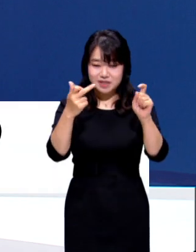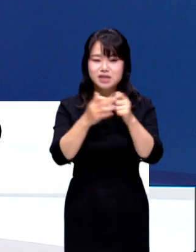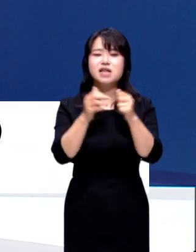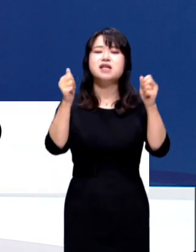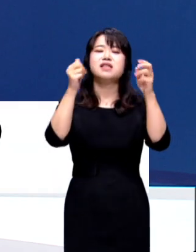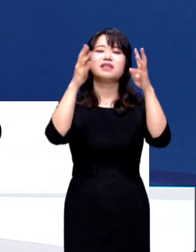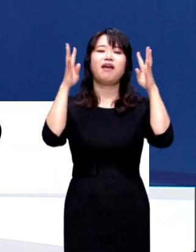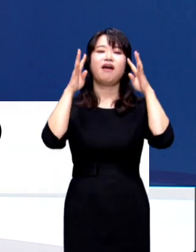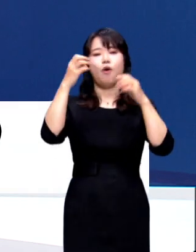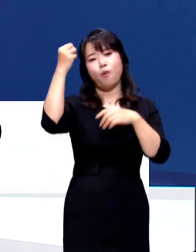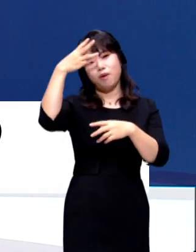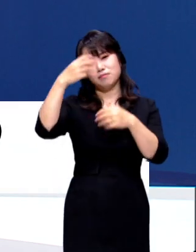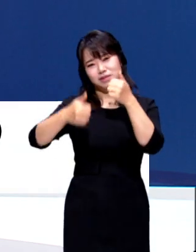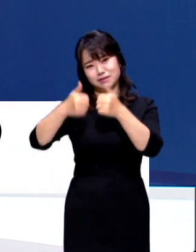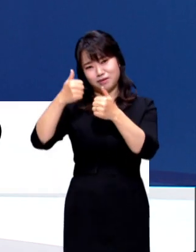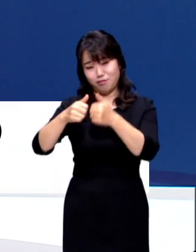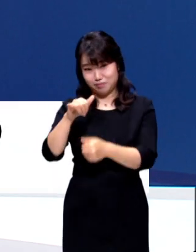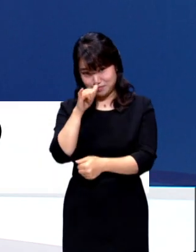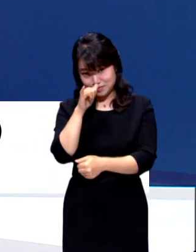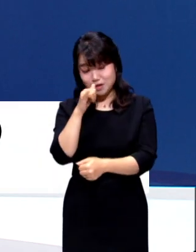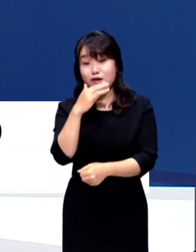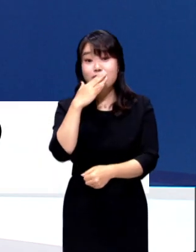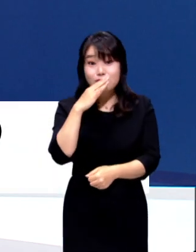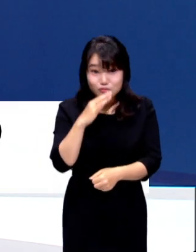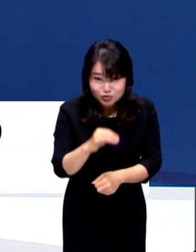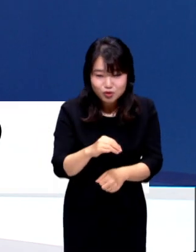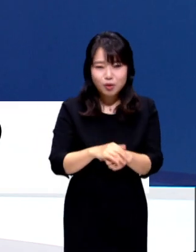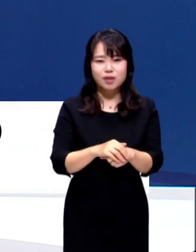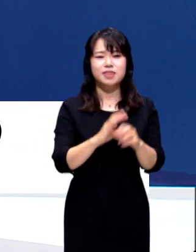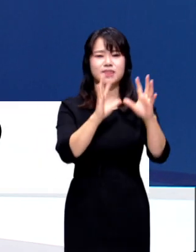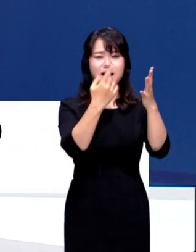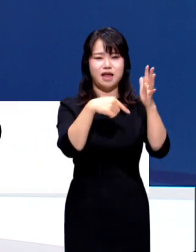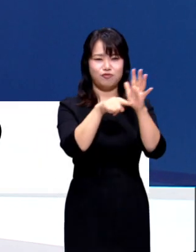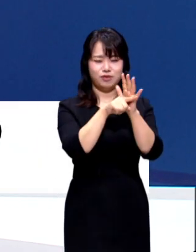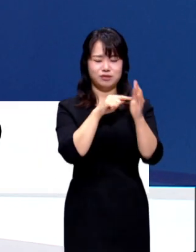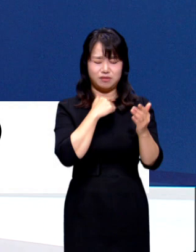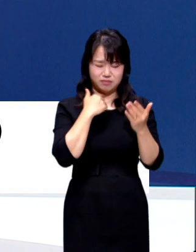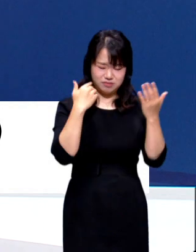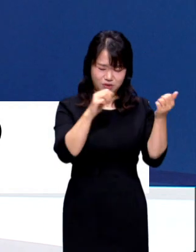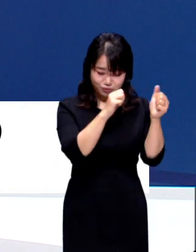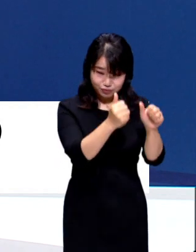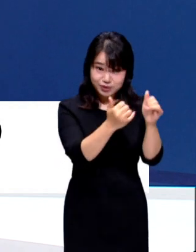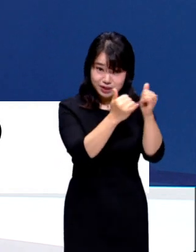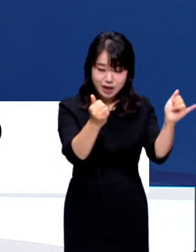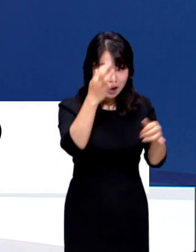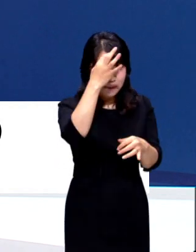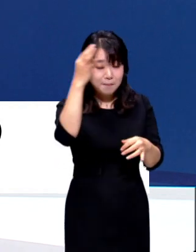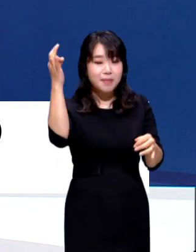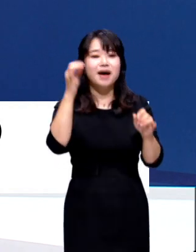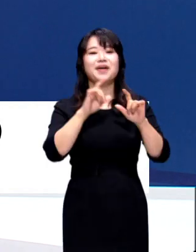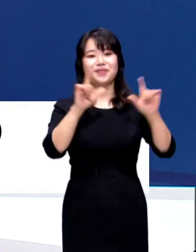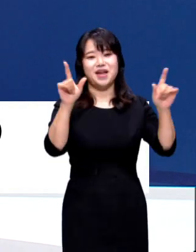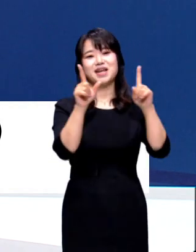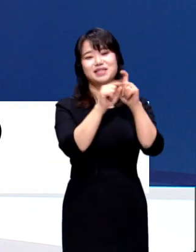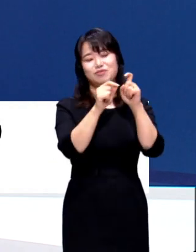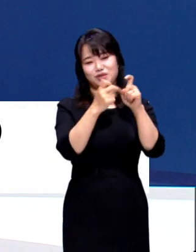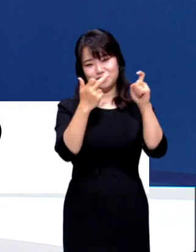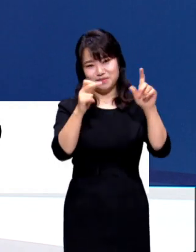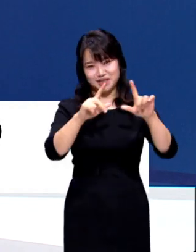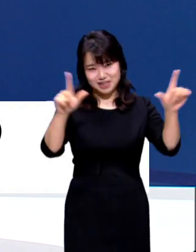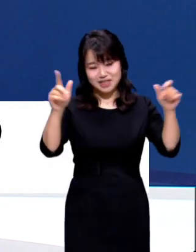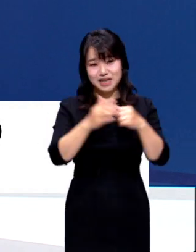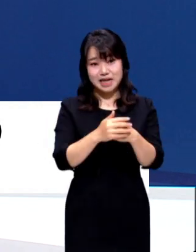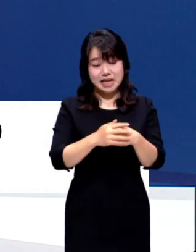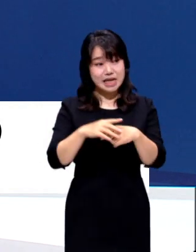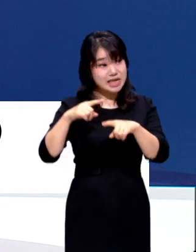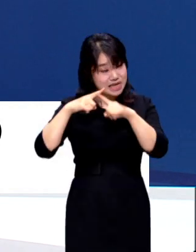대학 수학능력시험도 있지만 순국선열의 날이기도 합니다. 네, 국권회복을 위해 헌신한 순국선열의 독립정신과 또